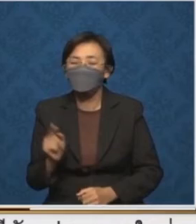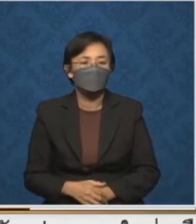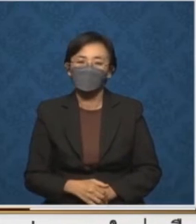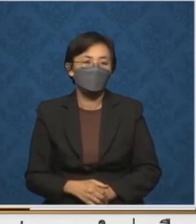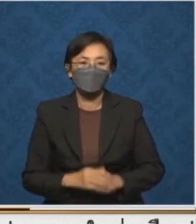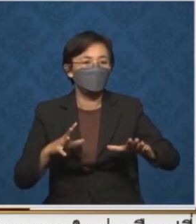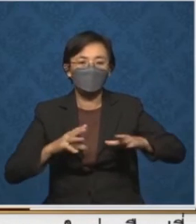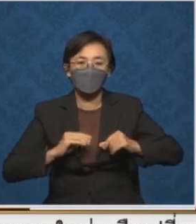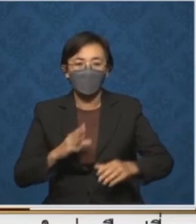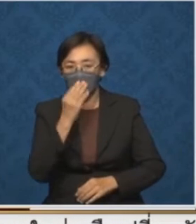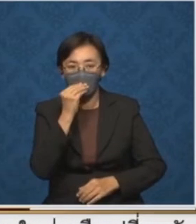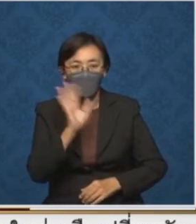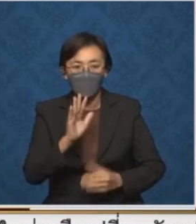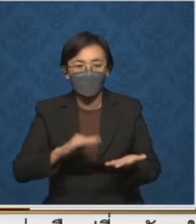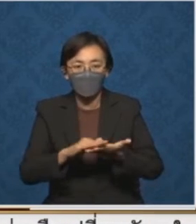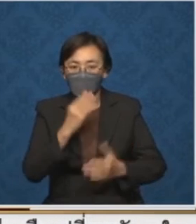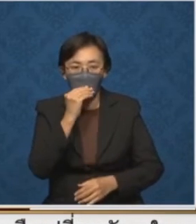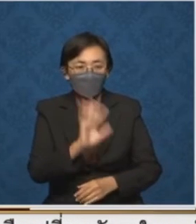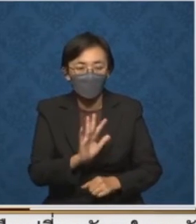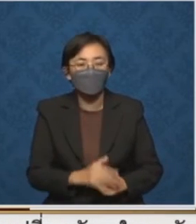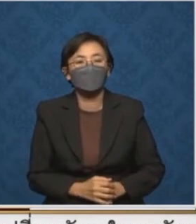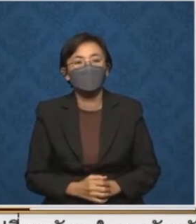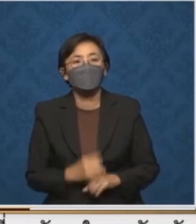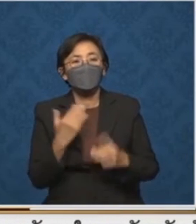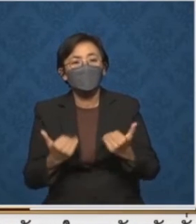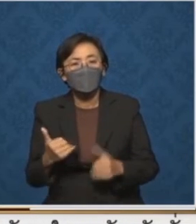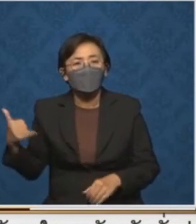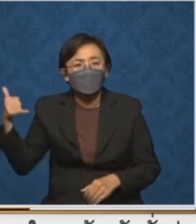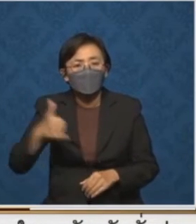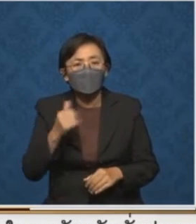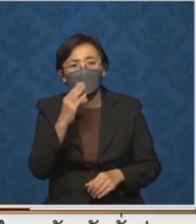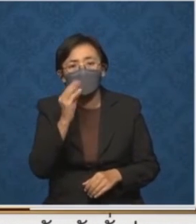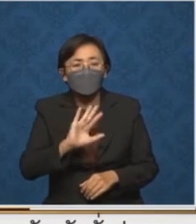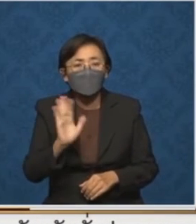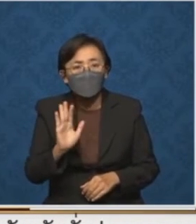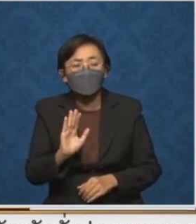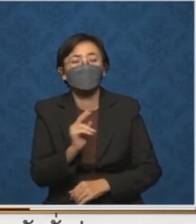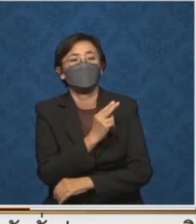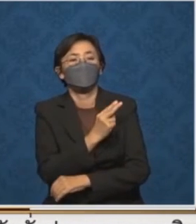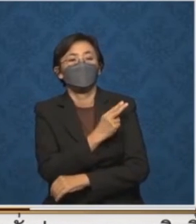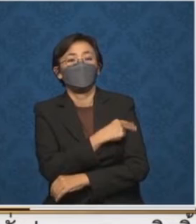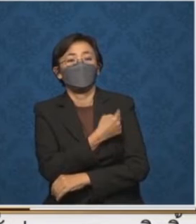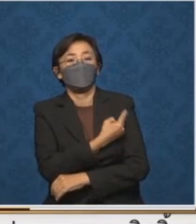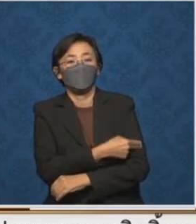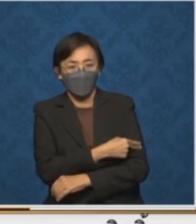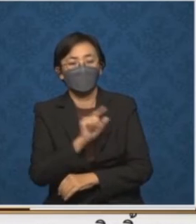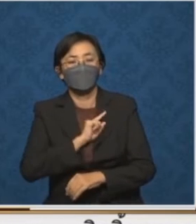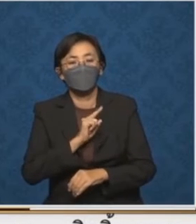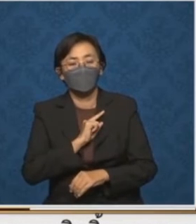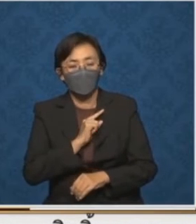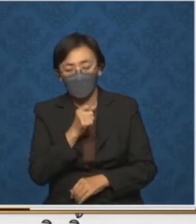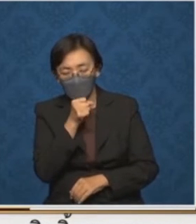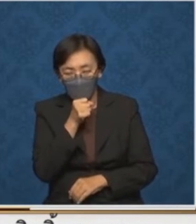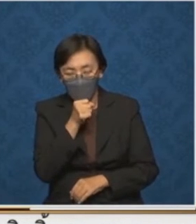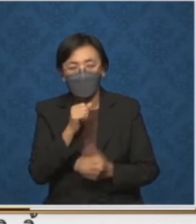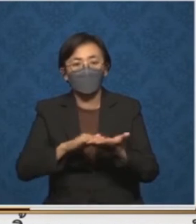ก็จะมีคนมาบอกว่าเอ๊ย ทำไมคมาพิปายอยนเด๋คนก็กลัวเขไม่ก้าฉีวัซินคว่ายเพระฉะนั้น